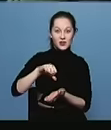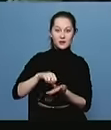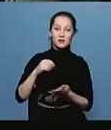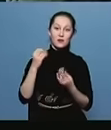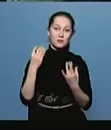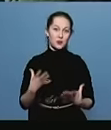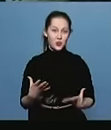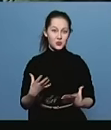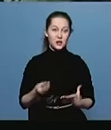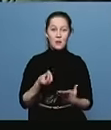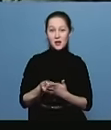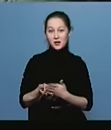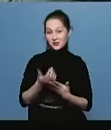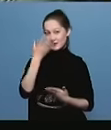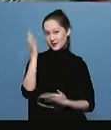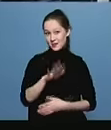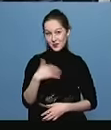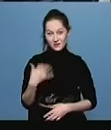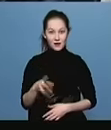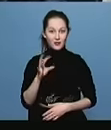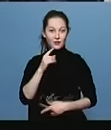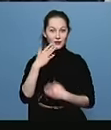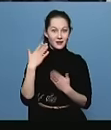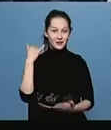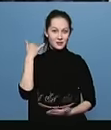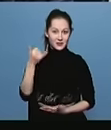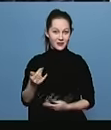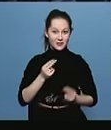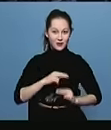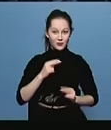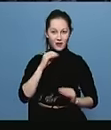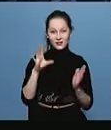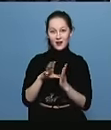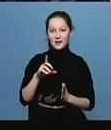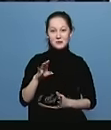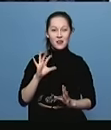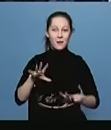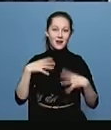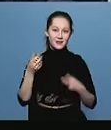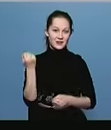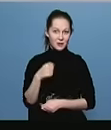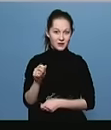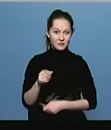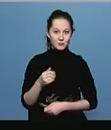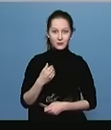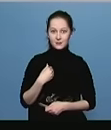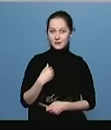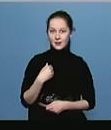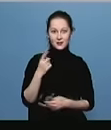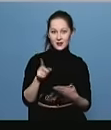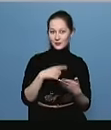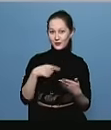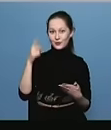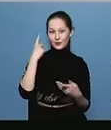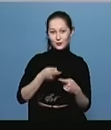просты. Оплатила и забыла. Но недавно позвонили сотрудники энергосбыта и поздравили с победой. Я, конечно, не поверила. Думала, что